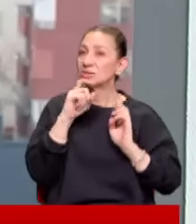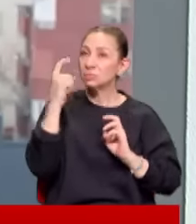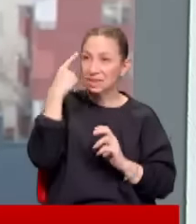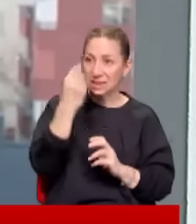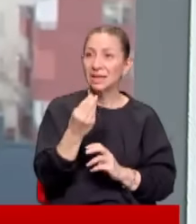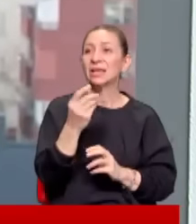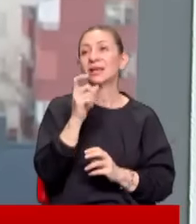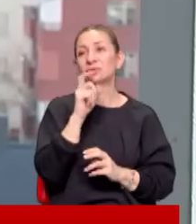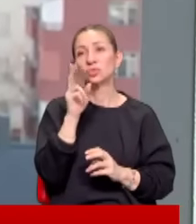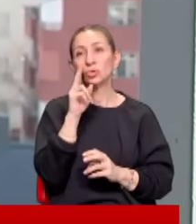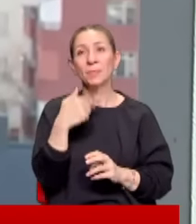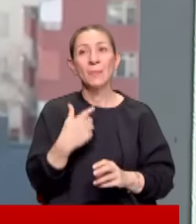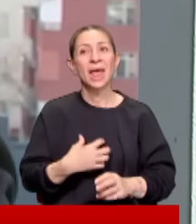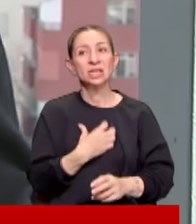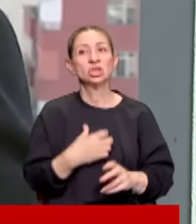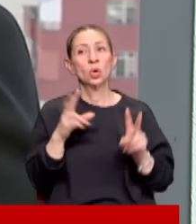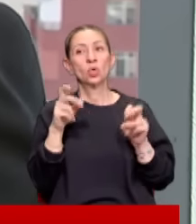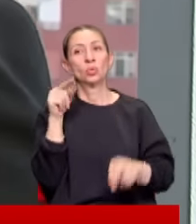mu?